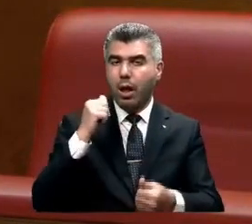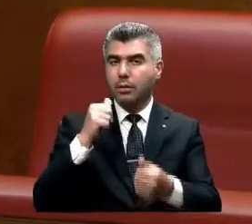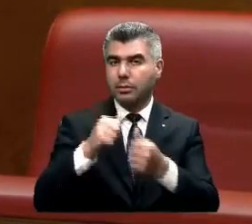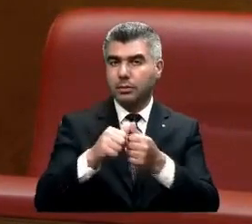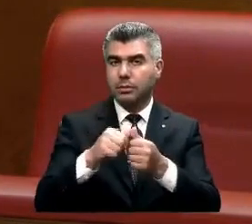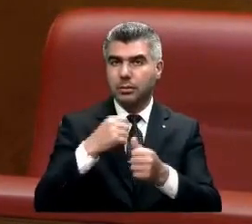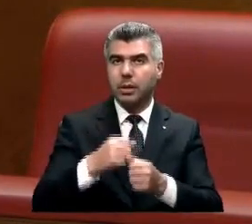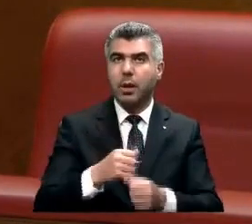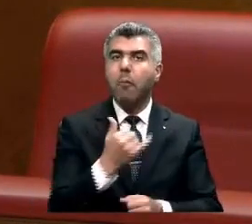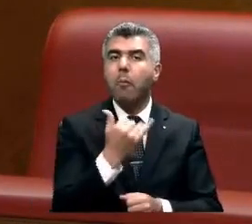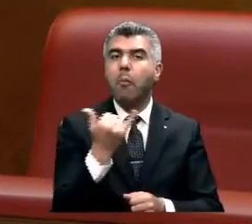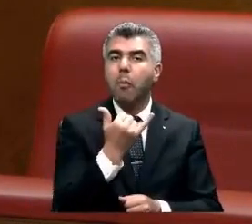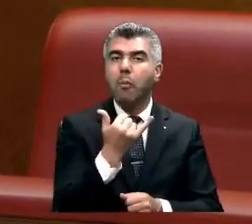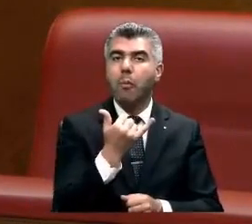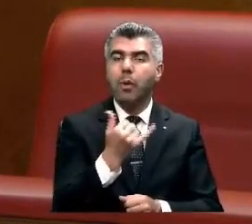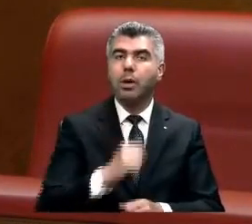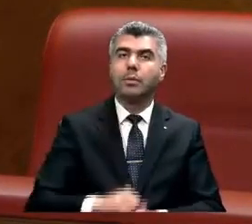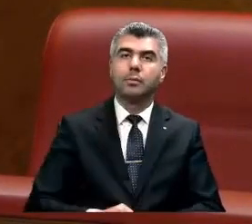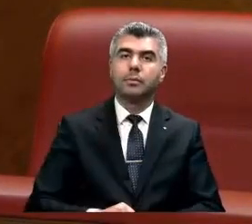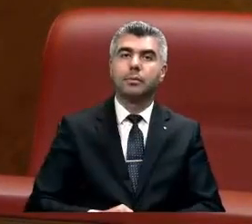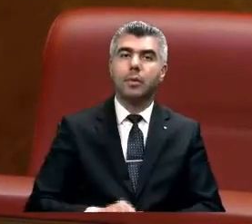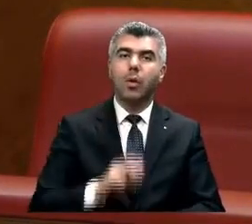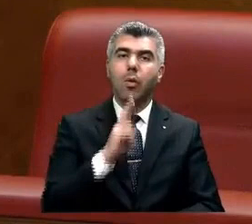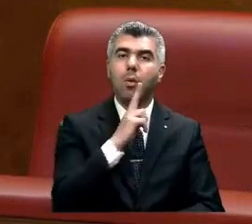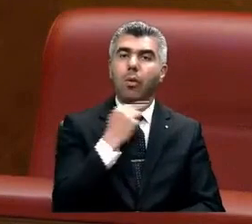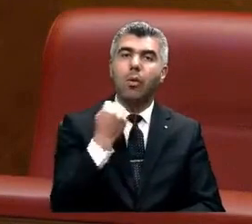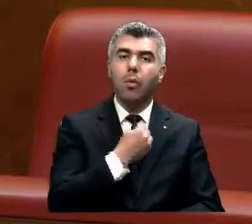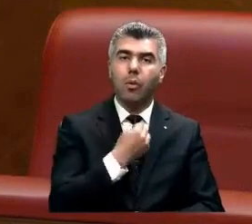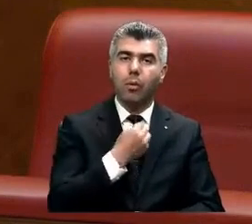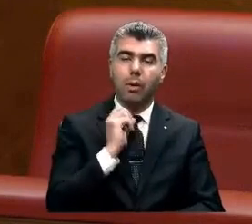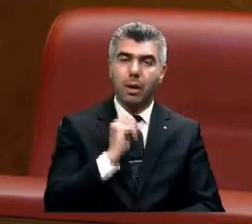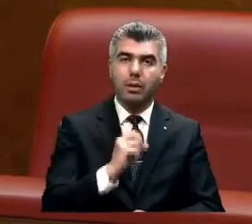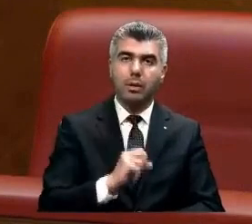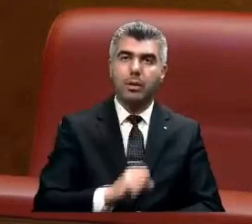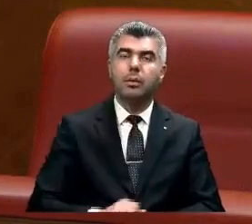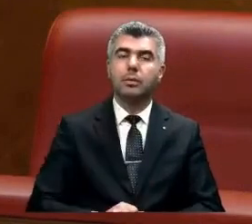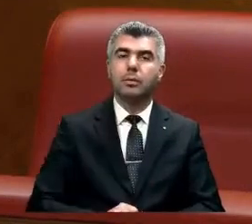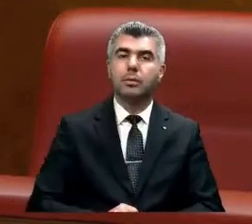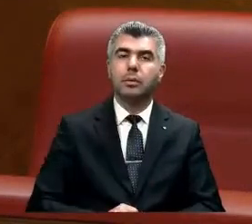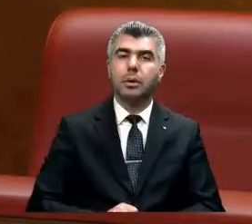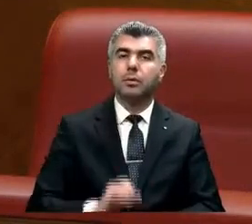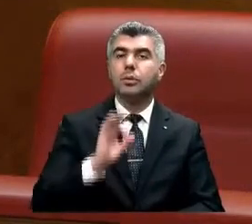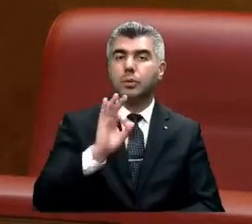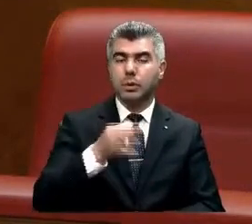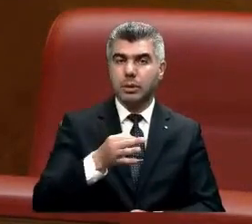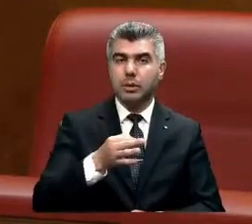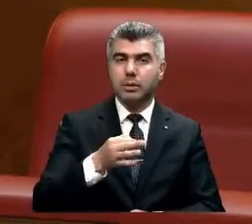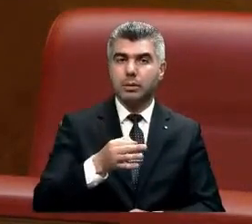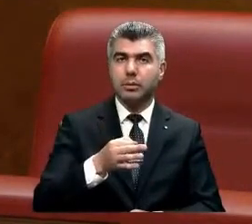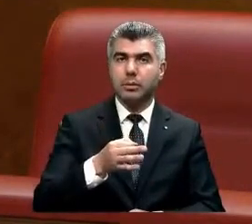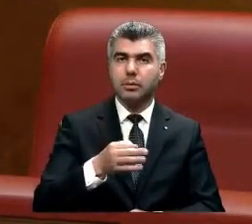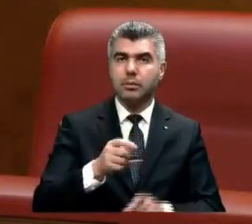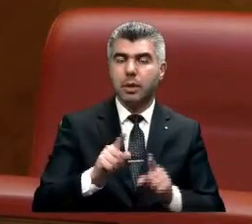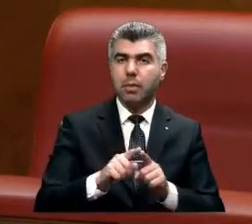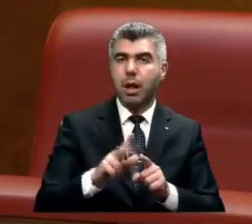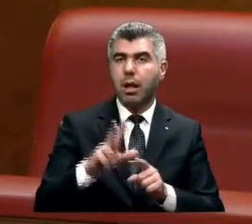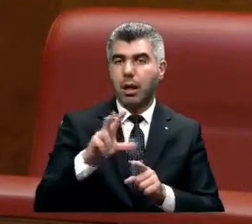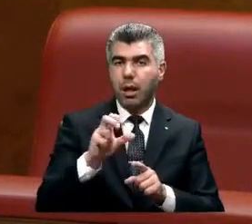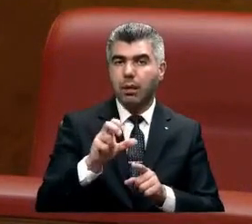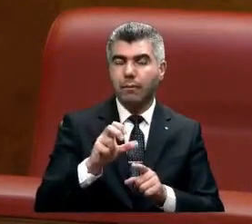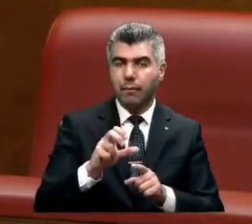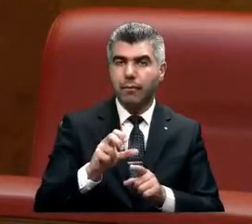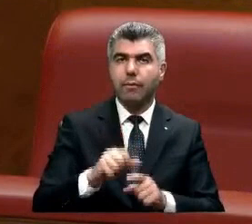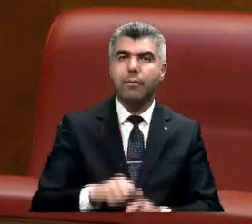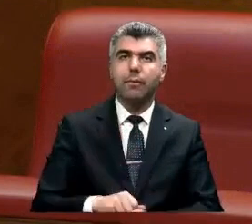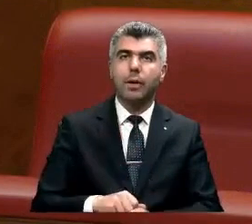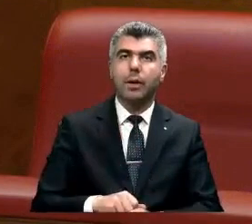تيكتسي اهميه بالغه لدى الحكومه لما يمكن ولا يمكن ان يلعبه من